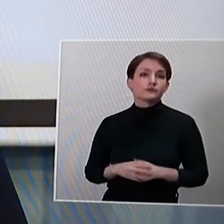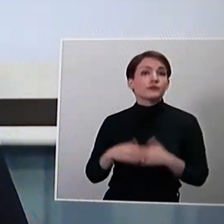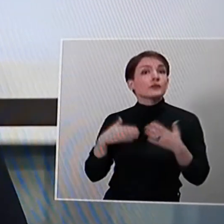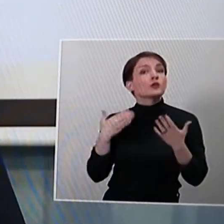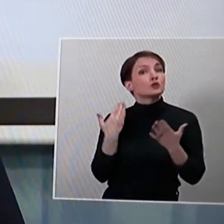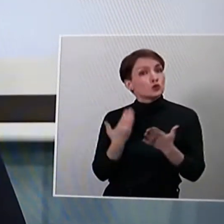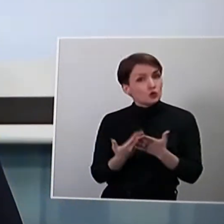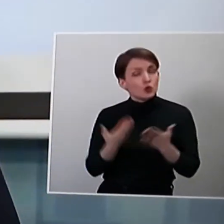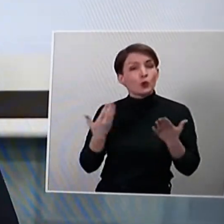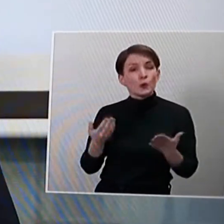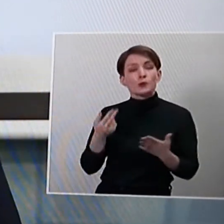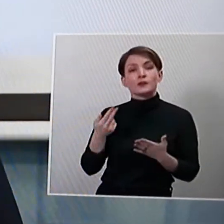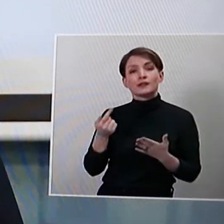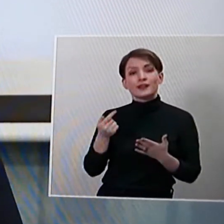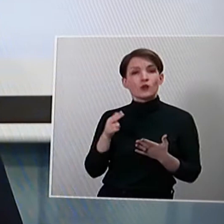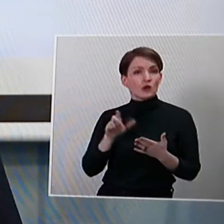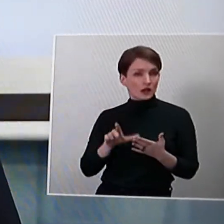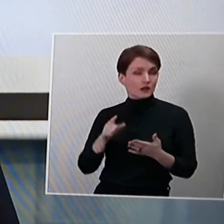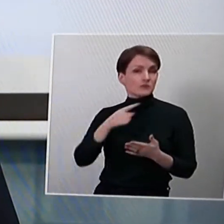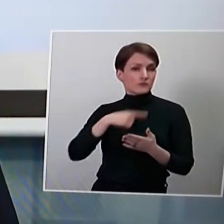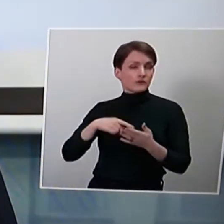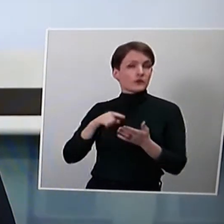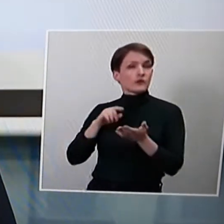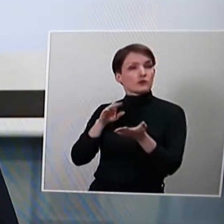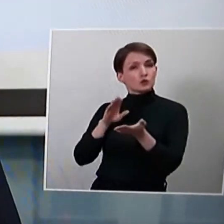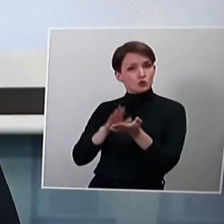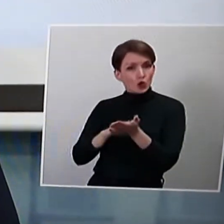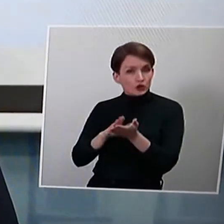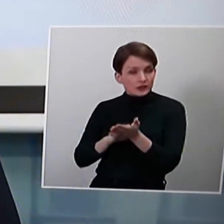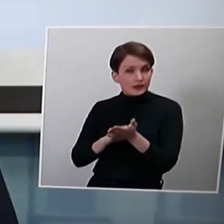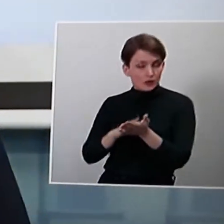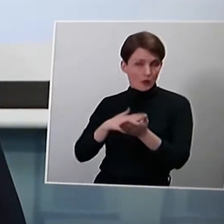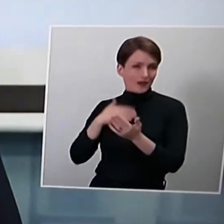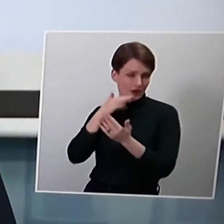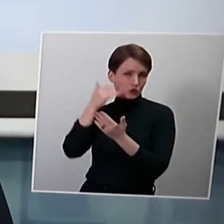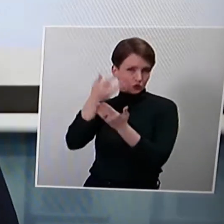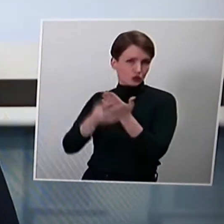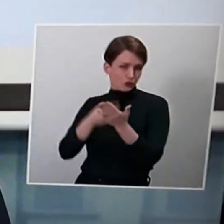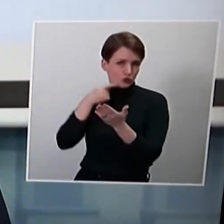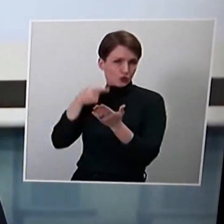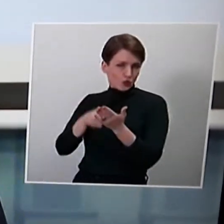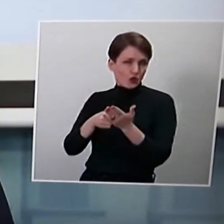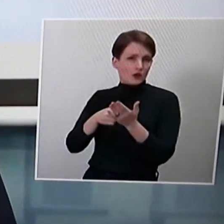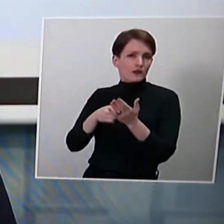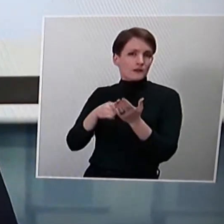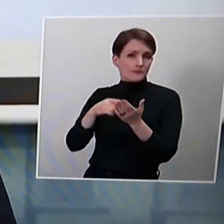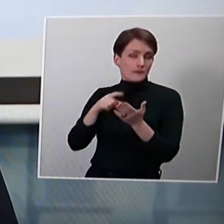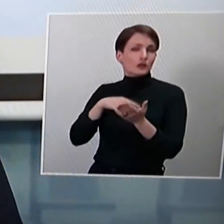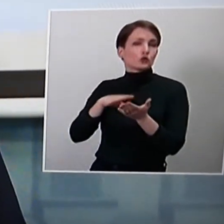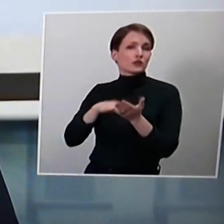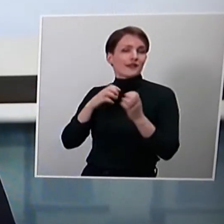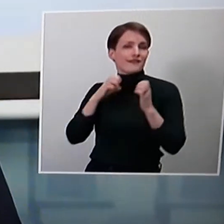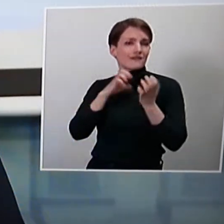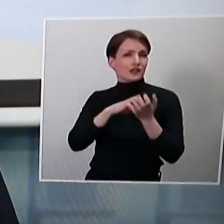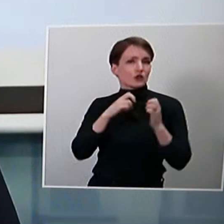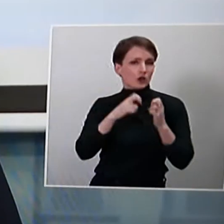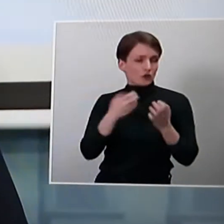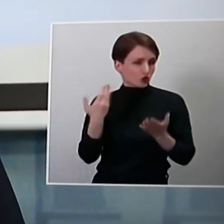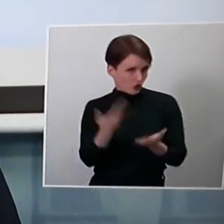on suosittanut omassa lausunnossaan valtioneuvostolla sitä, että tämän